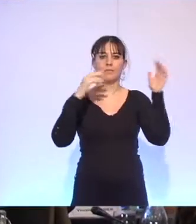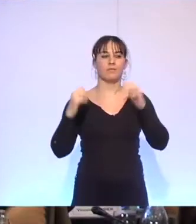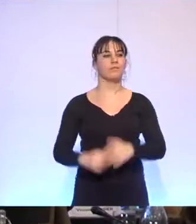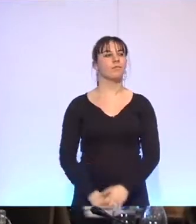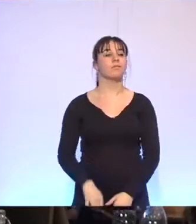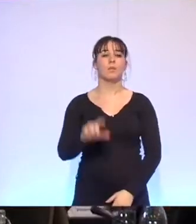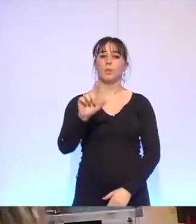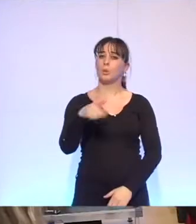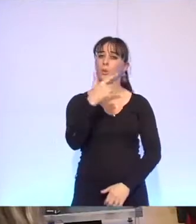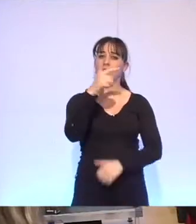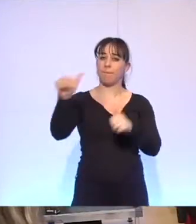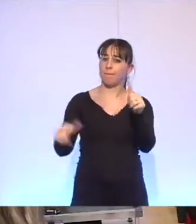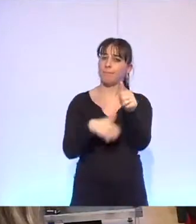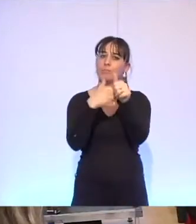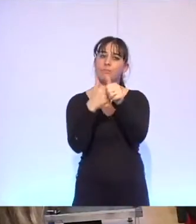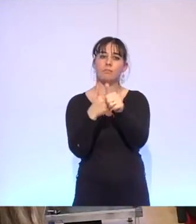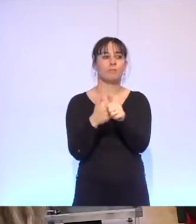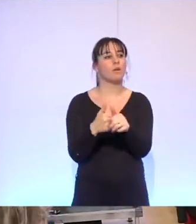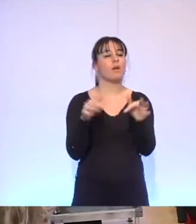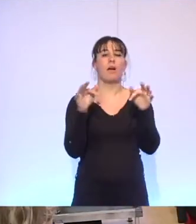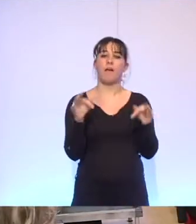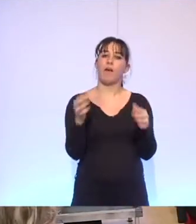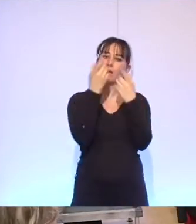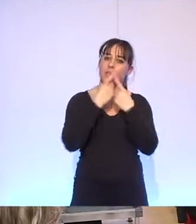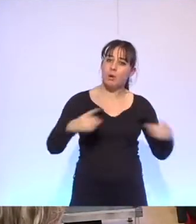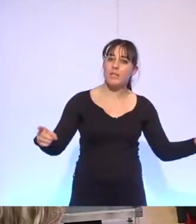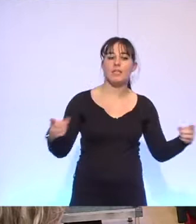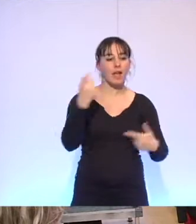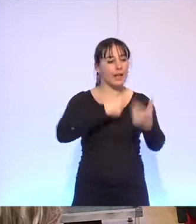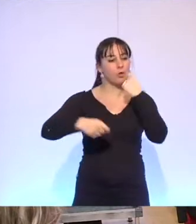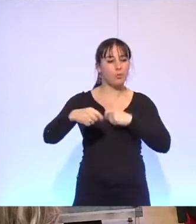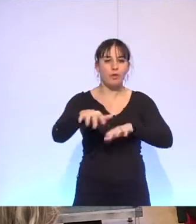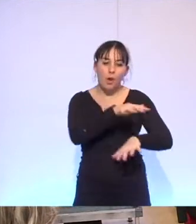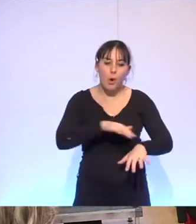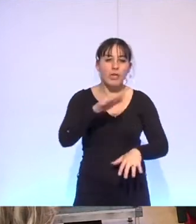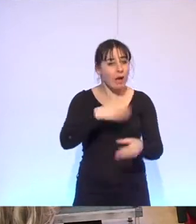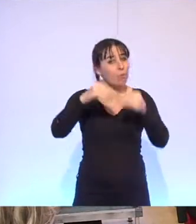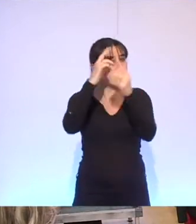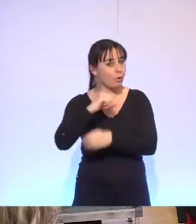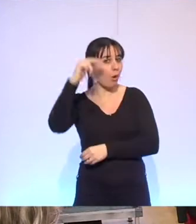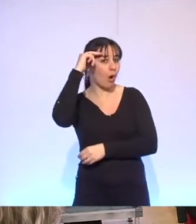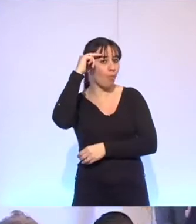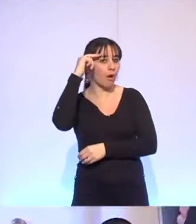Deuxième adjoint, adjoint à la démocratie, à l'économie locale et à l'Europe, Pascal Clouer.